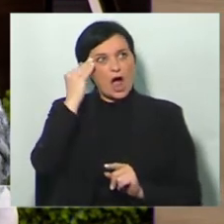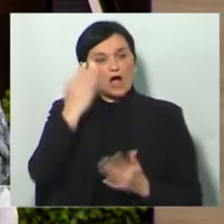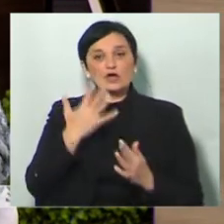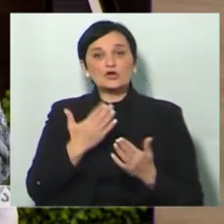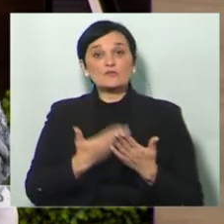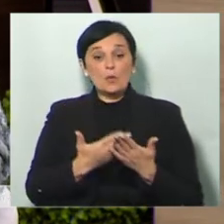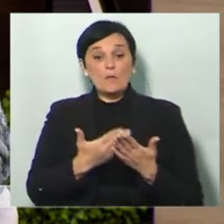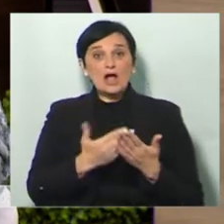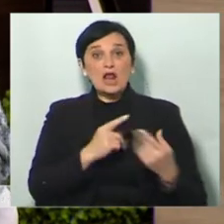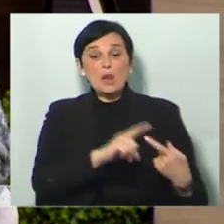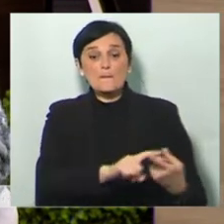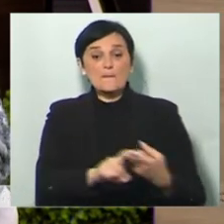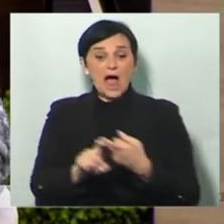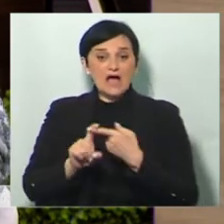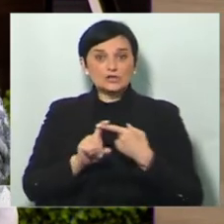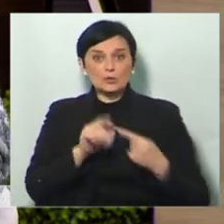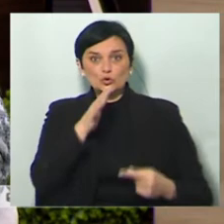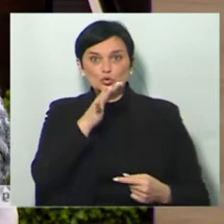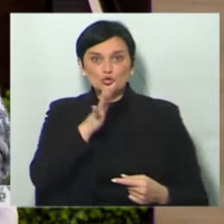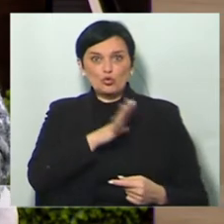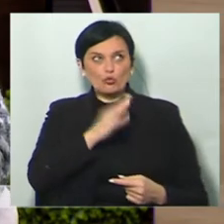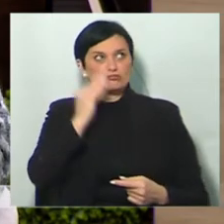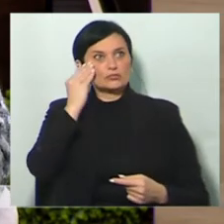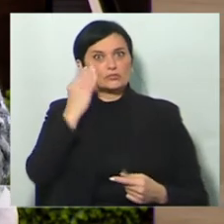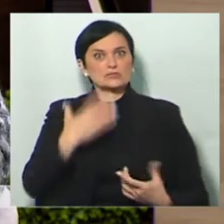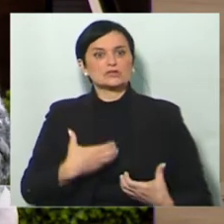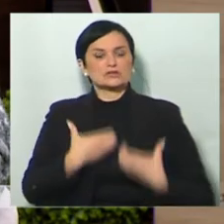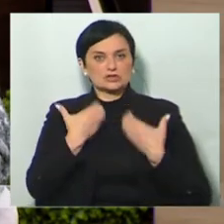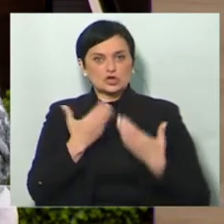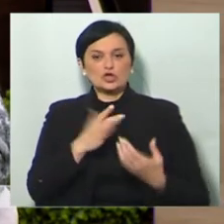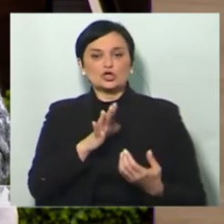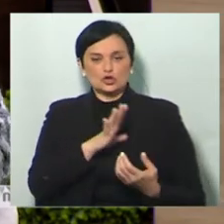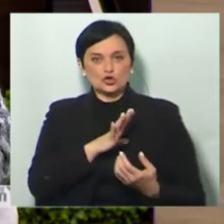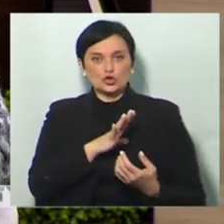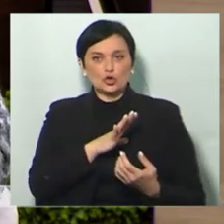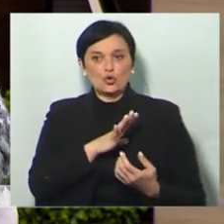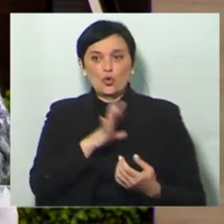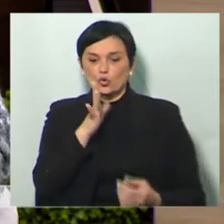იგივე პანდემიის დროს, ხო? Და ვთქვათ, იყო ეს მომენტი